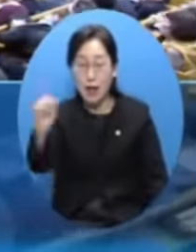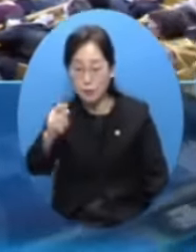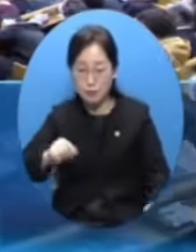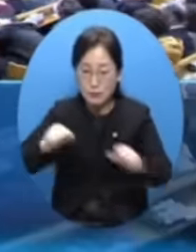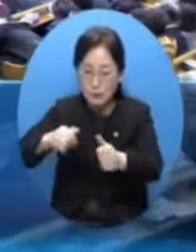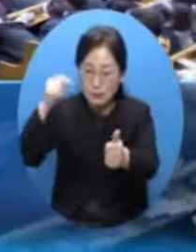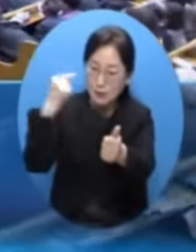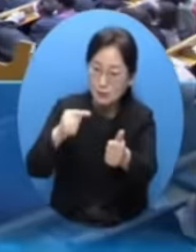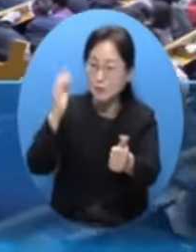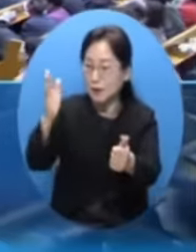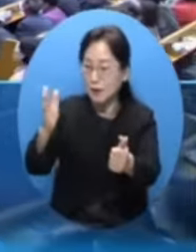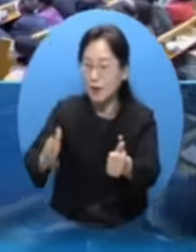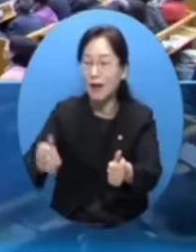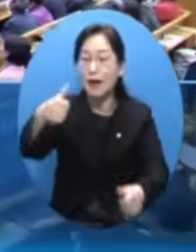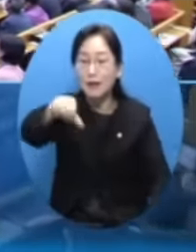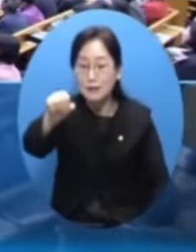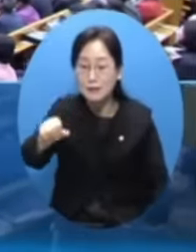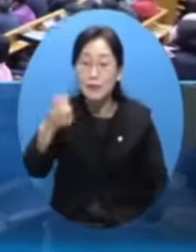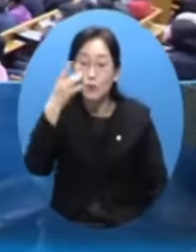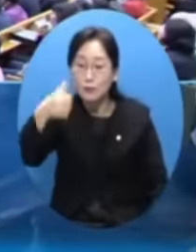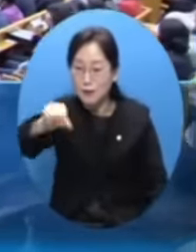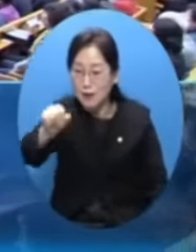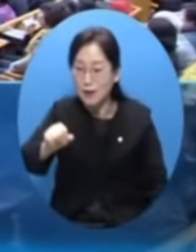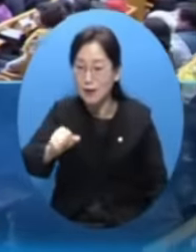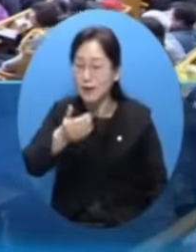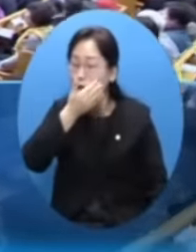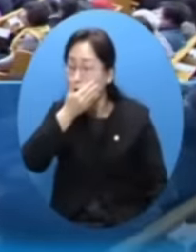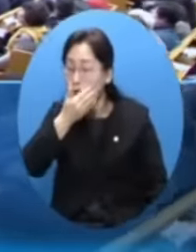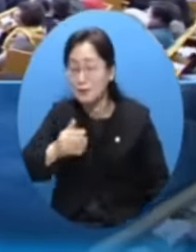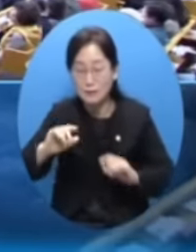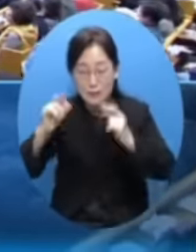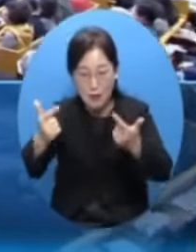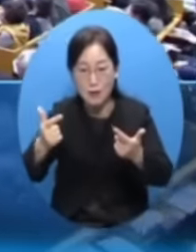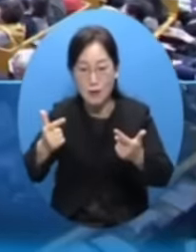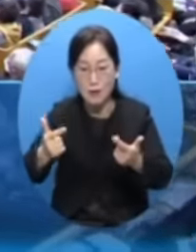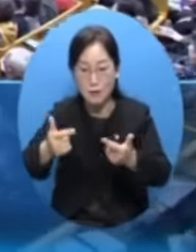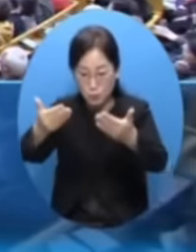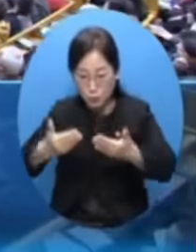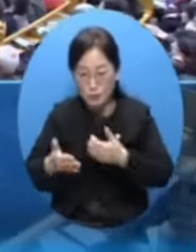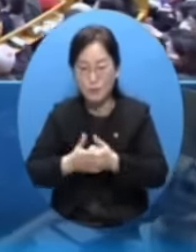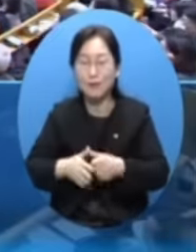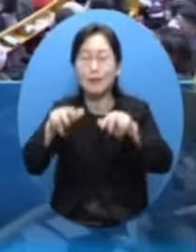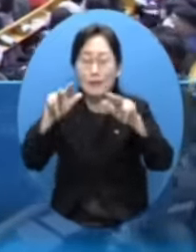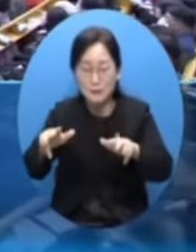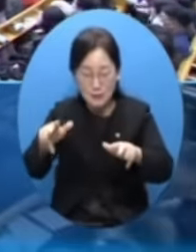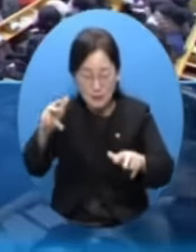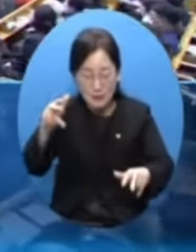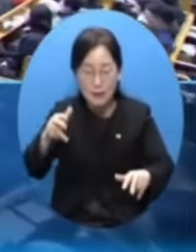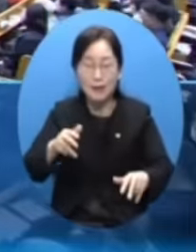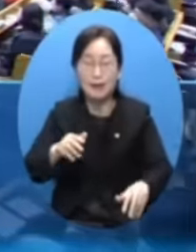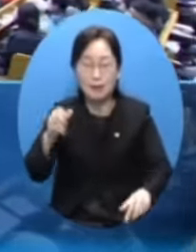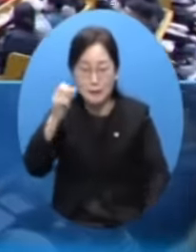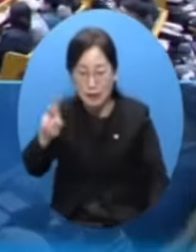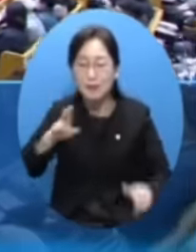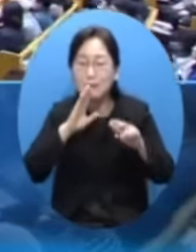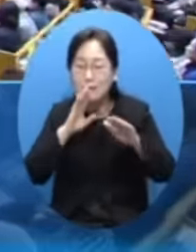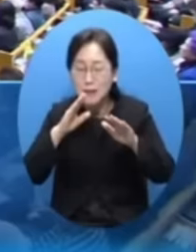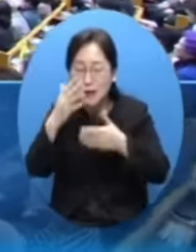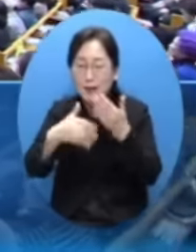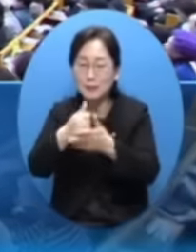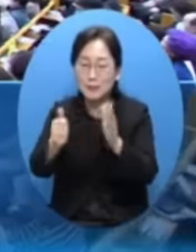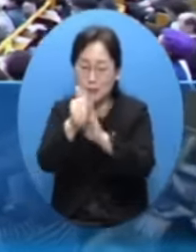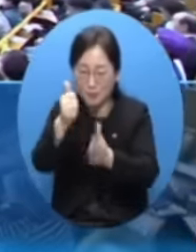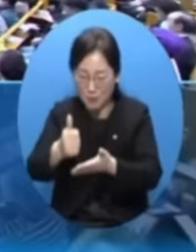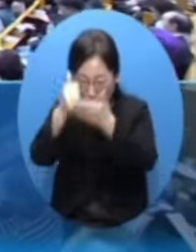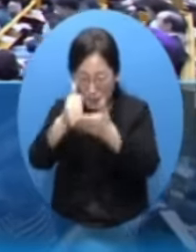말라. 내가 내 아들 내 독자까지도 내게 아끼지 아니하였으니 내가 이제야 내가 하나님을 경외하는 줄을